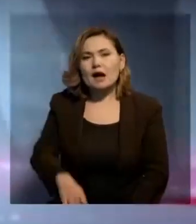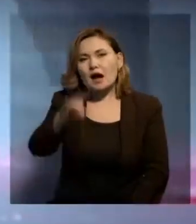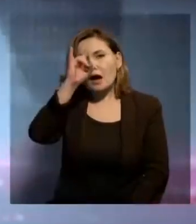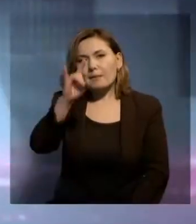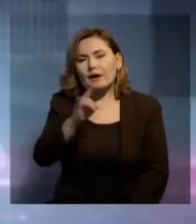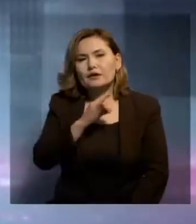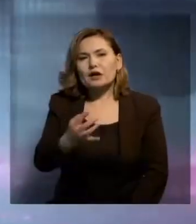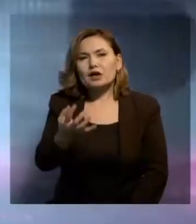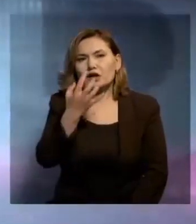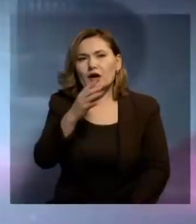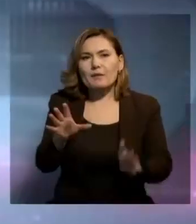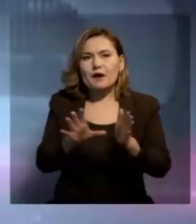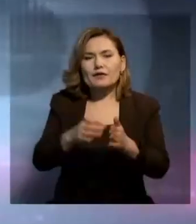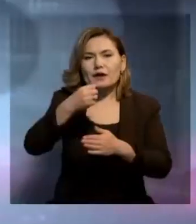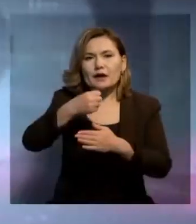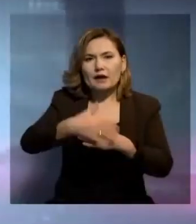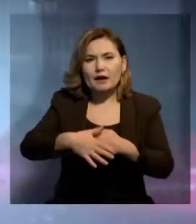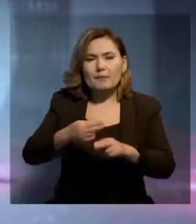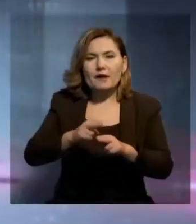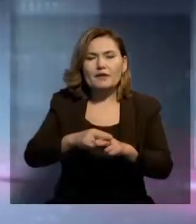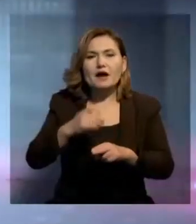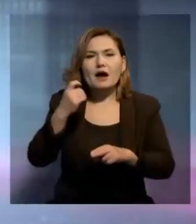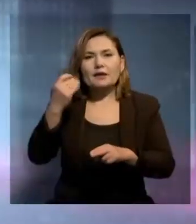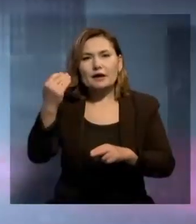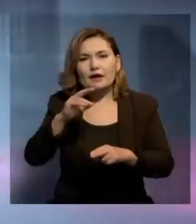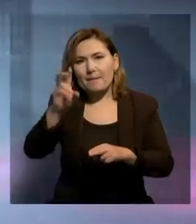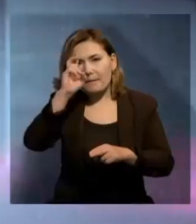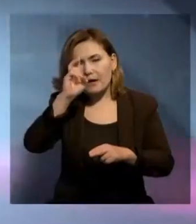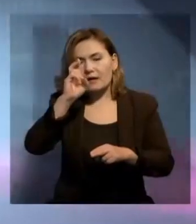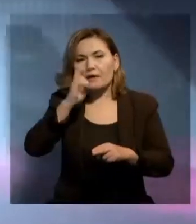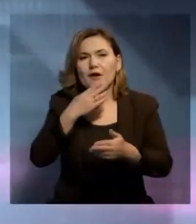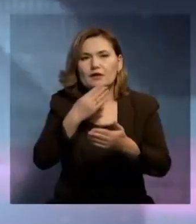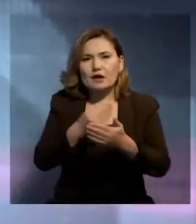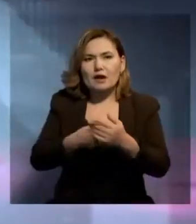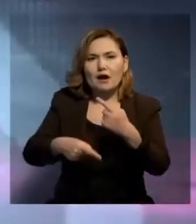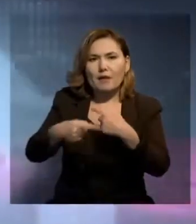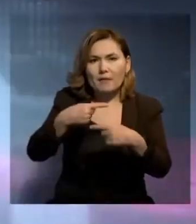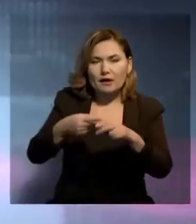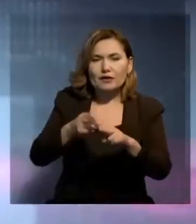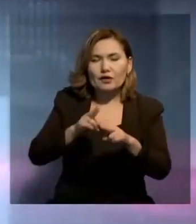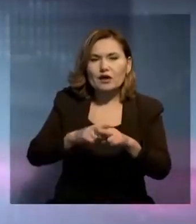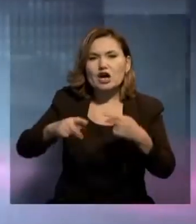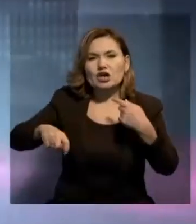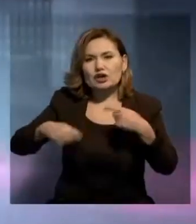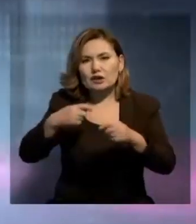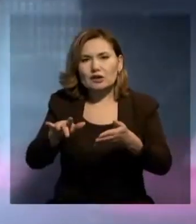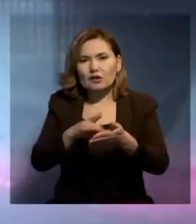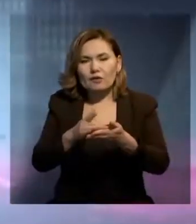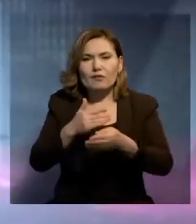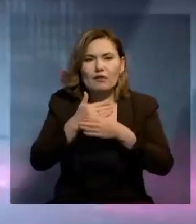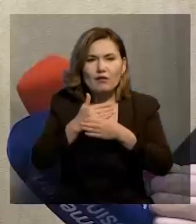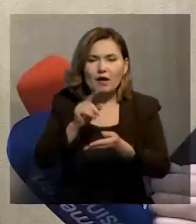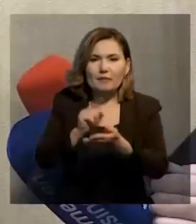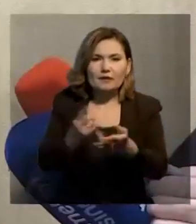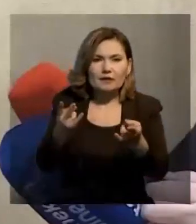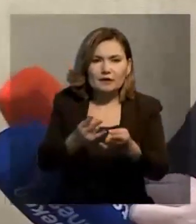Елдегі жылу энергетикалық орталықтардың иелері нысанды мемлекет меншігіне қайтару кезінде бұған дейінгі шығындарды өтеуге тиіс. Мәжіліс